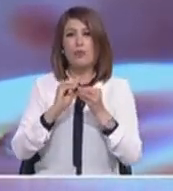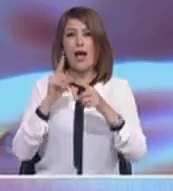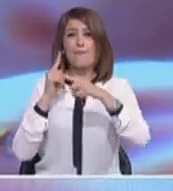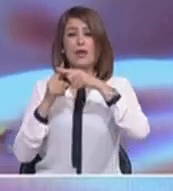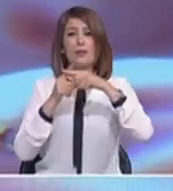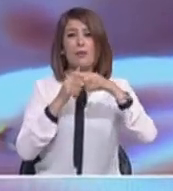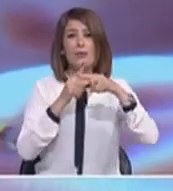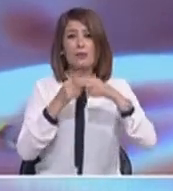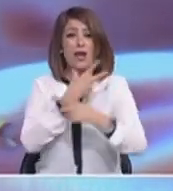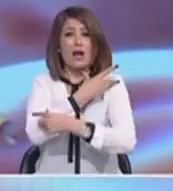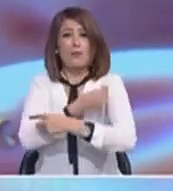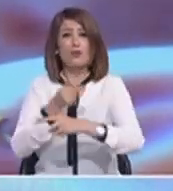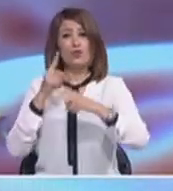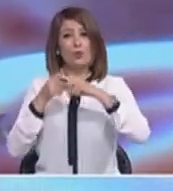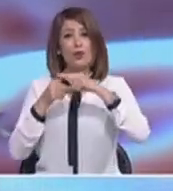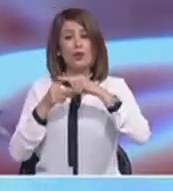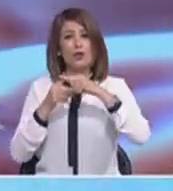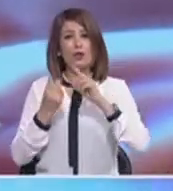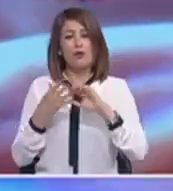اللي هو ليس ومع